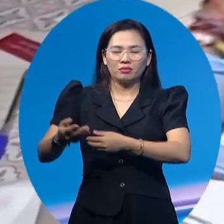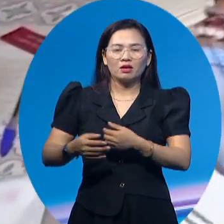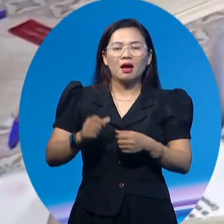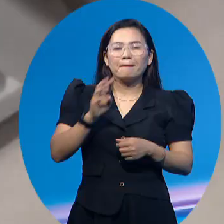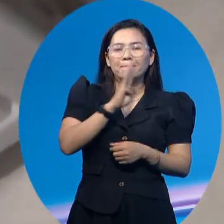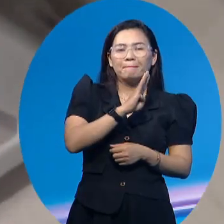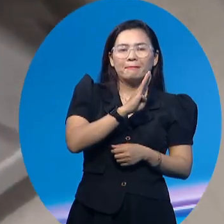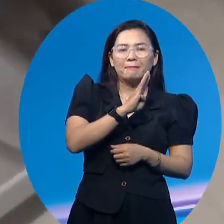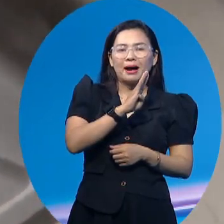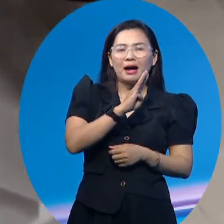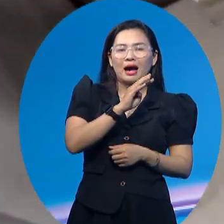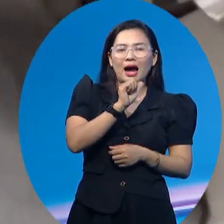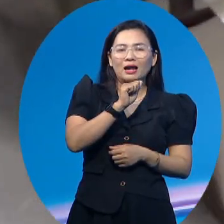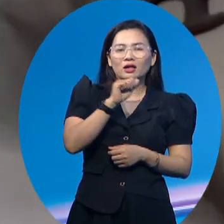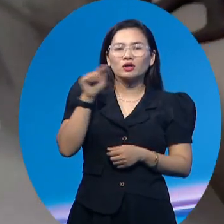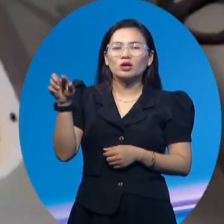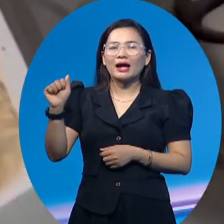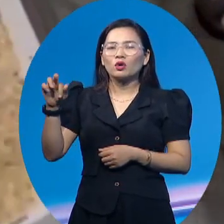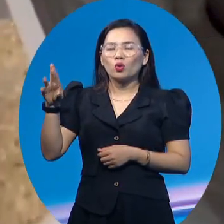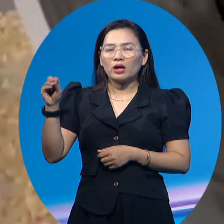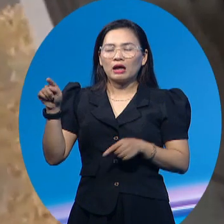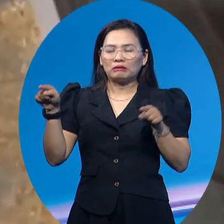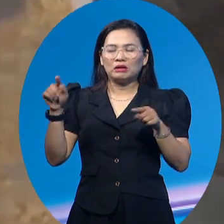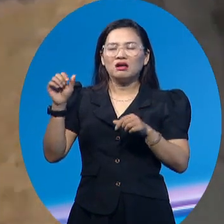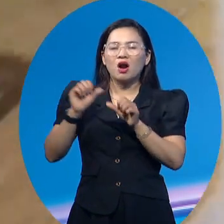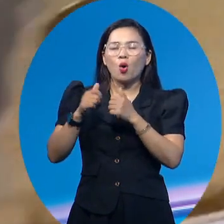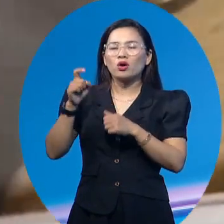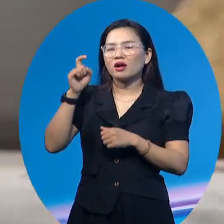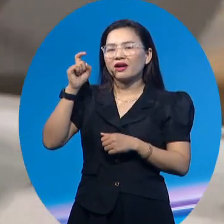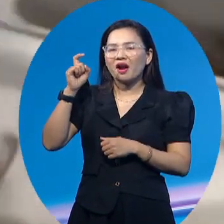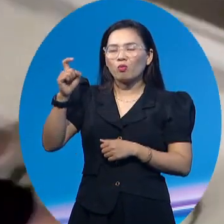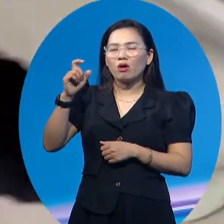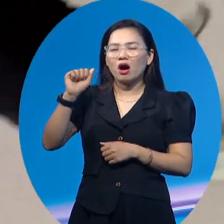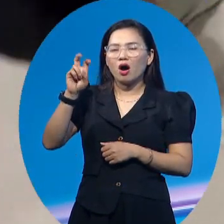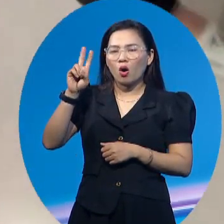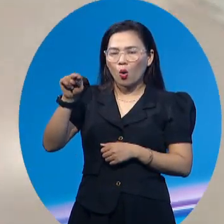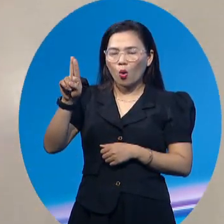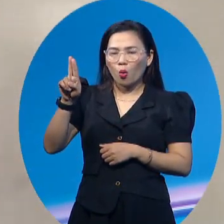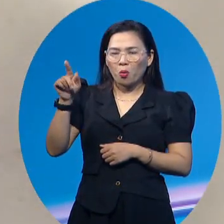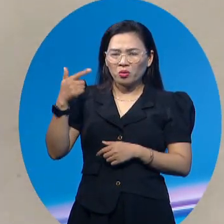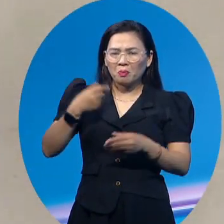Madrid, Barcelona tới Andorra và các nước Đông Âu. Cảnh sát đã hợp tác với Interpol và